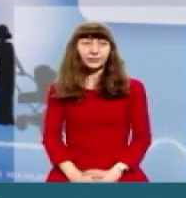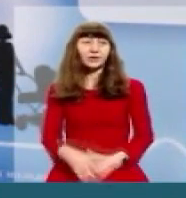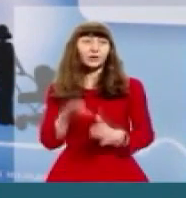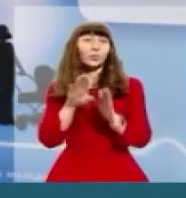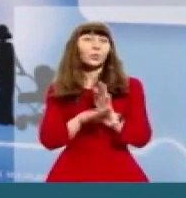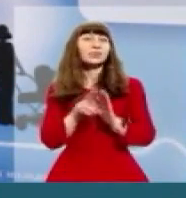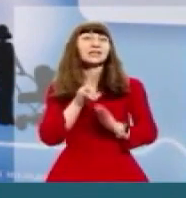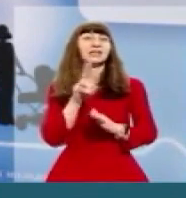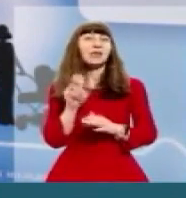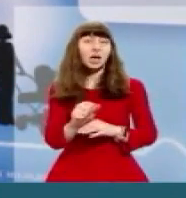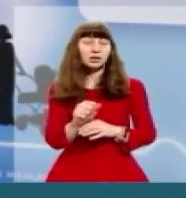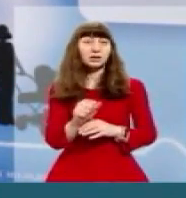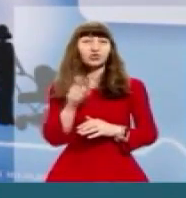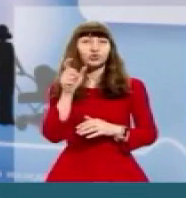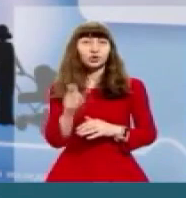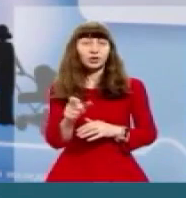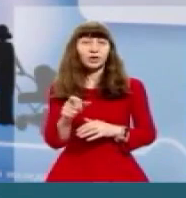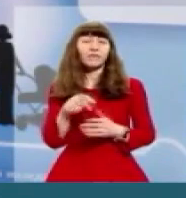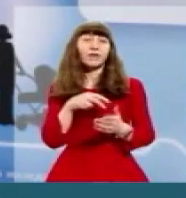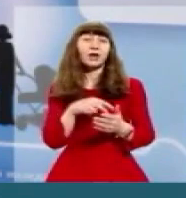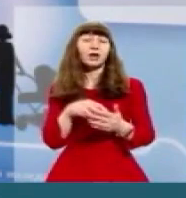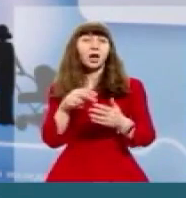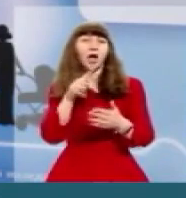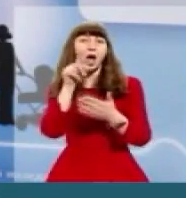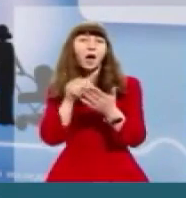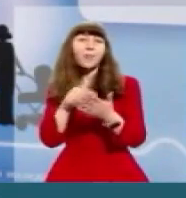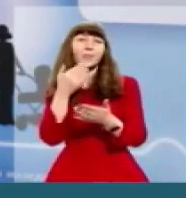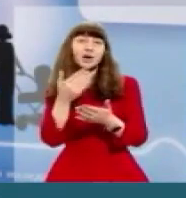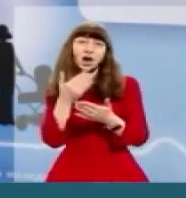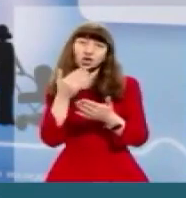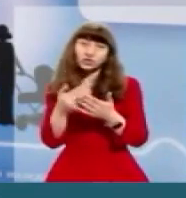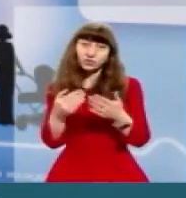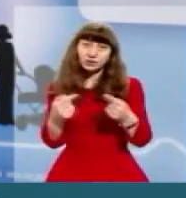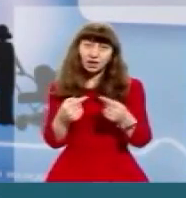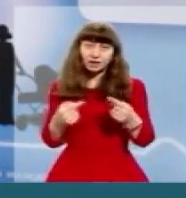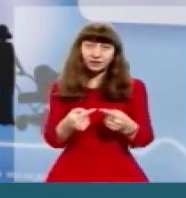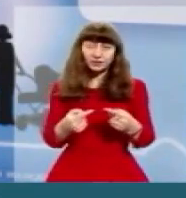после того, как пациент проходит анкетированно, согласно статистической карте,